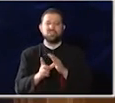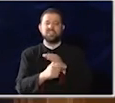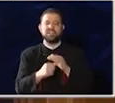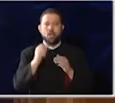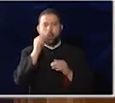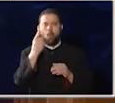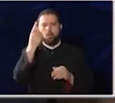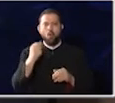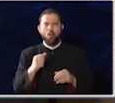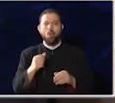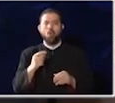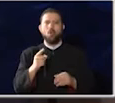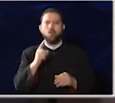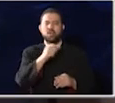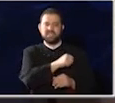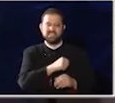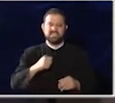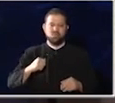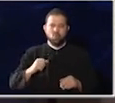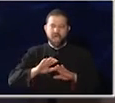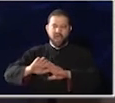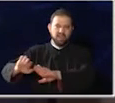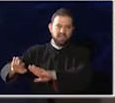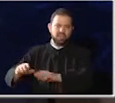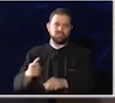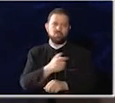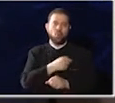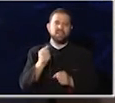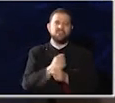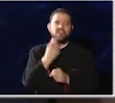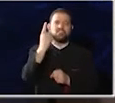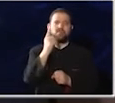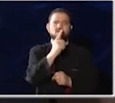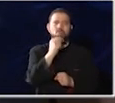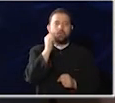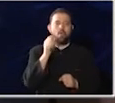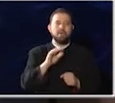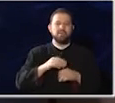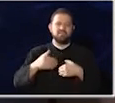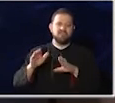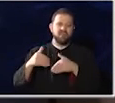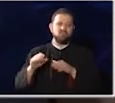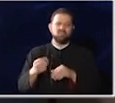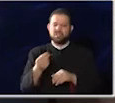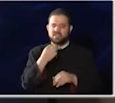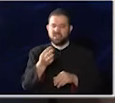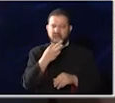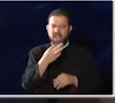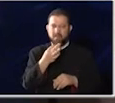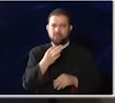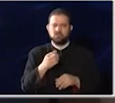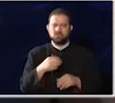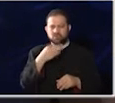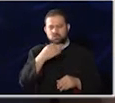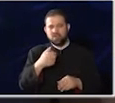o autostigmatizare și sentimentul de vinovăție îi poate determina pe unii oameni să refuze tratamentul, să-și spună